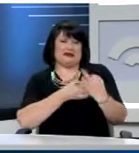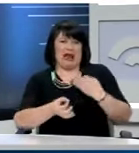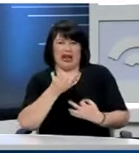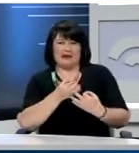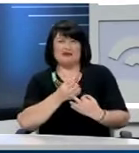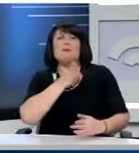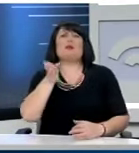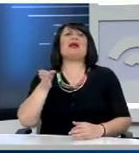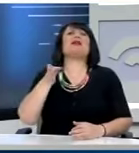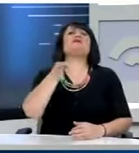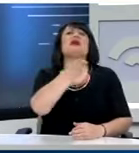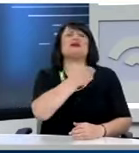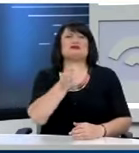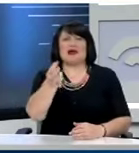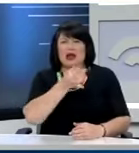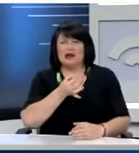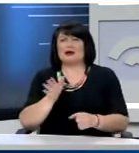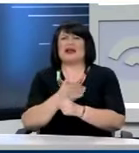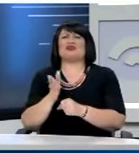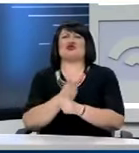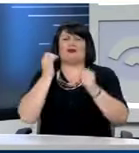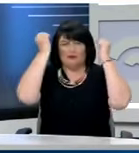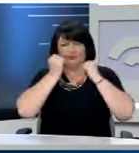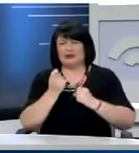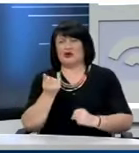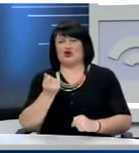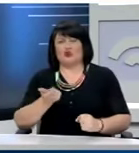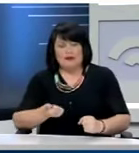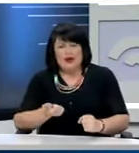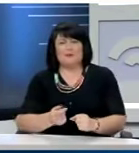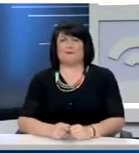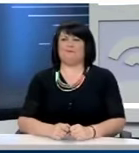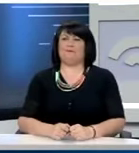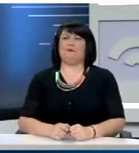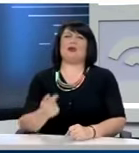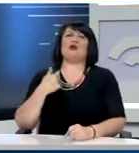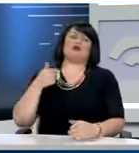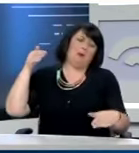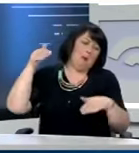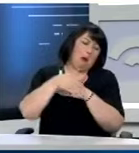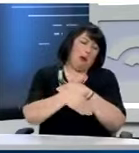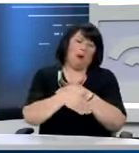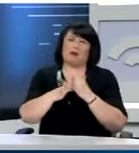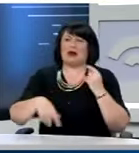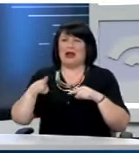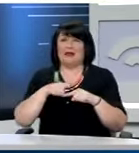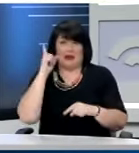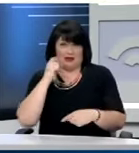Γυρνάγατε δεξιά και αριστερά και λέγατε ότι καταστρέφουμε την οικονομία και ρίχνουμε τη χώρα στα βράχια, ενώ γνωρίζατε